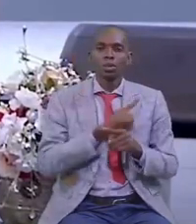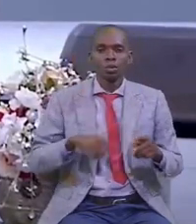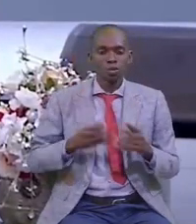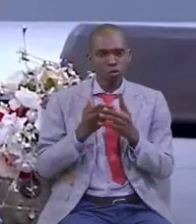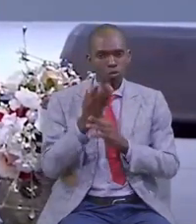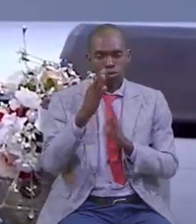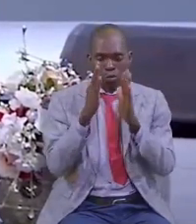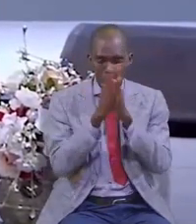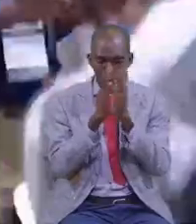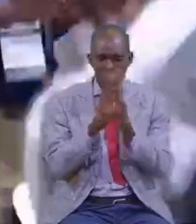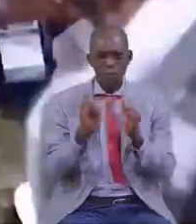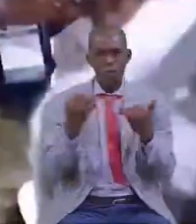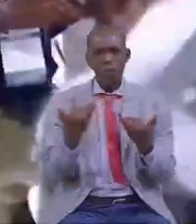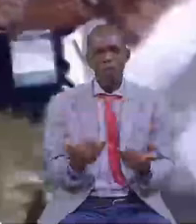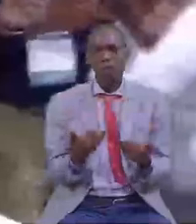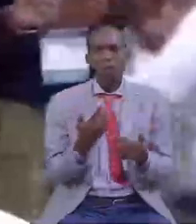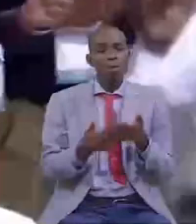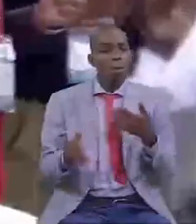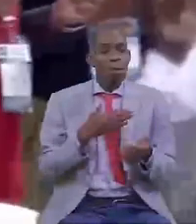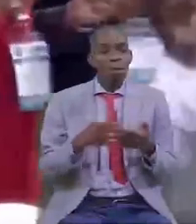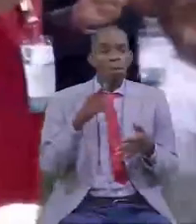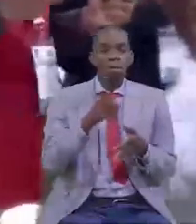Et tout ce que tu demanderas au Seigneur,